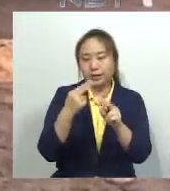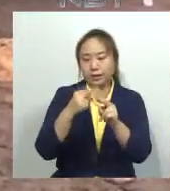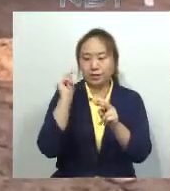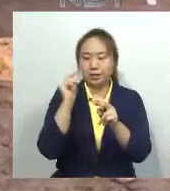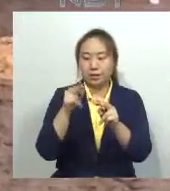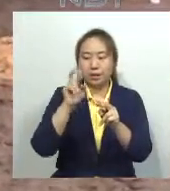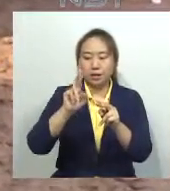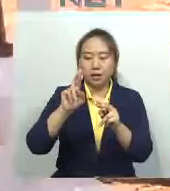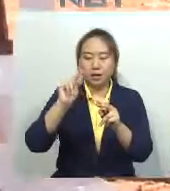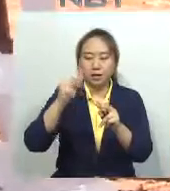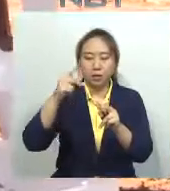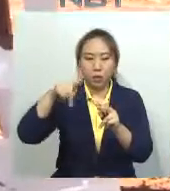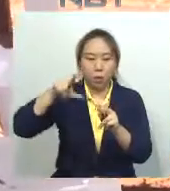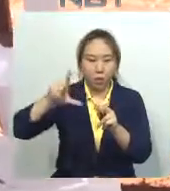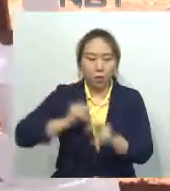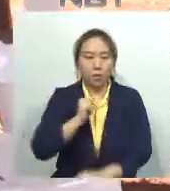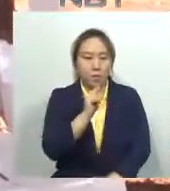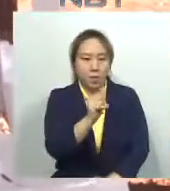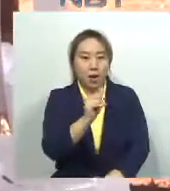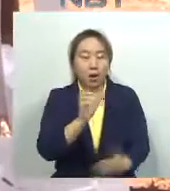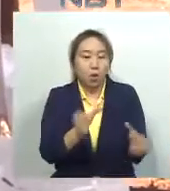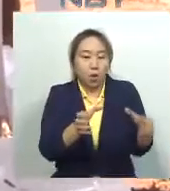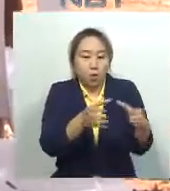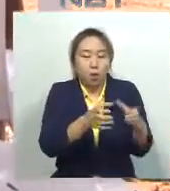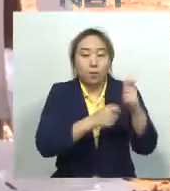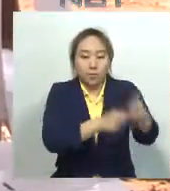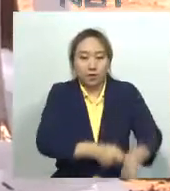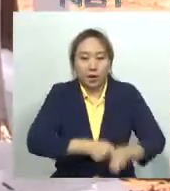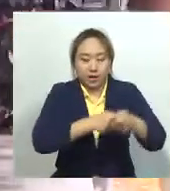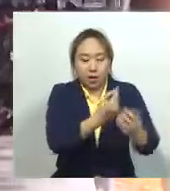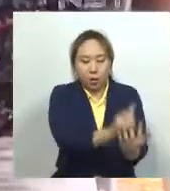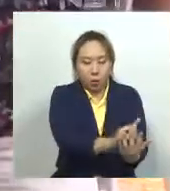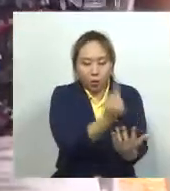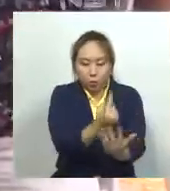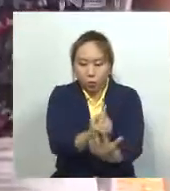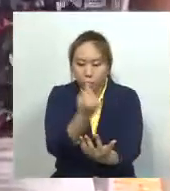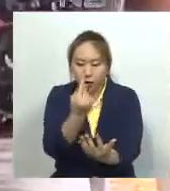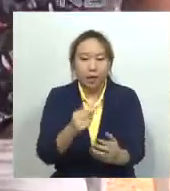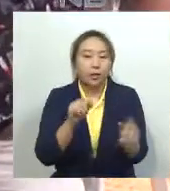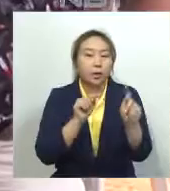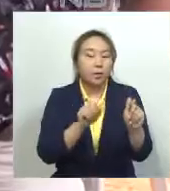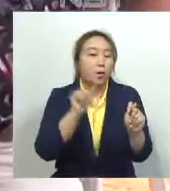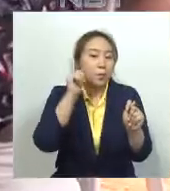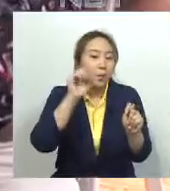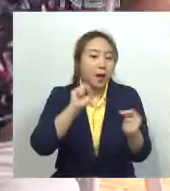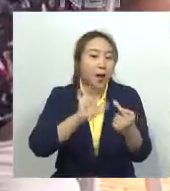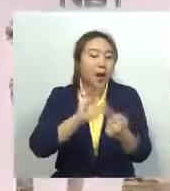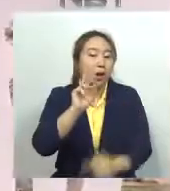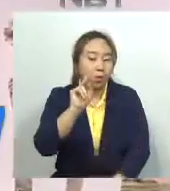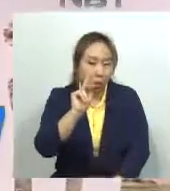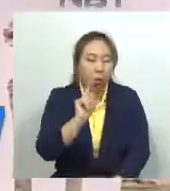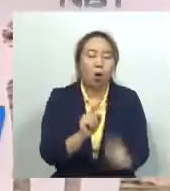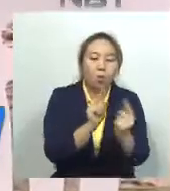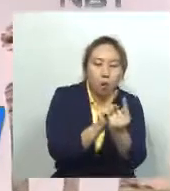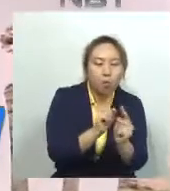พลสวัสดิ์ธรรมนะครับก็ได้ลงพื้นที่พบปะกับกลุ่มตัวแทนเกษตรกรชาวบ้านในตำบลแม่สุกอำเภอแจ้ห่มติดตามโครง